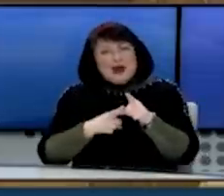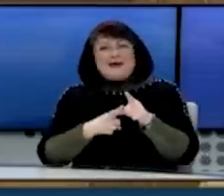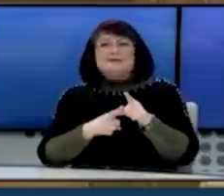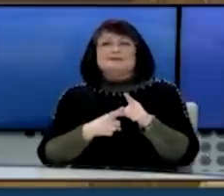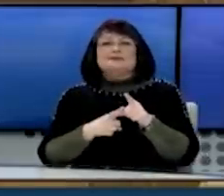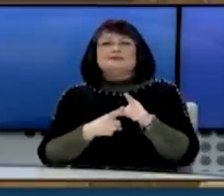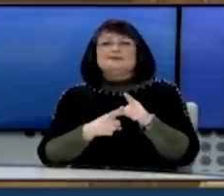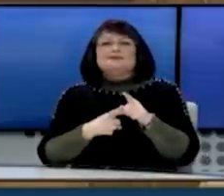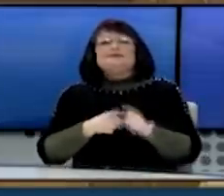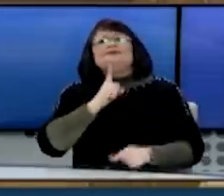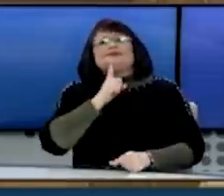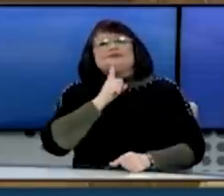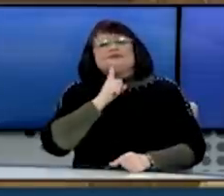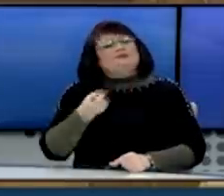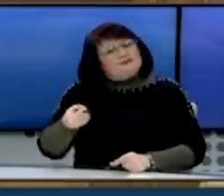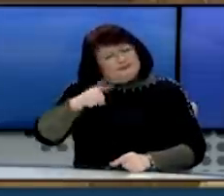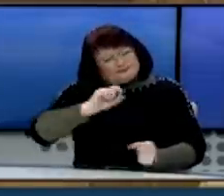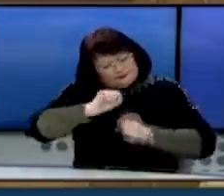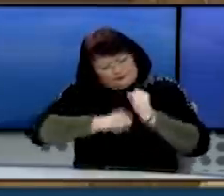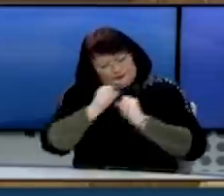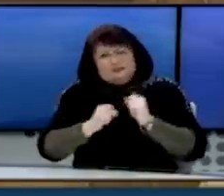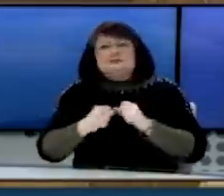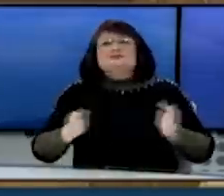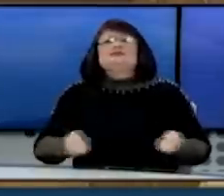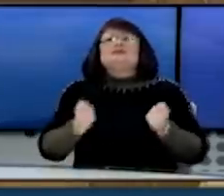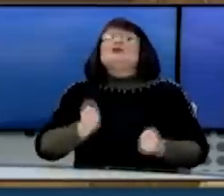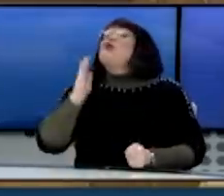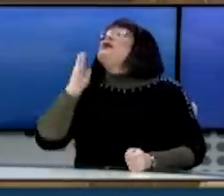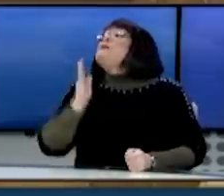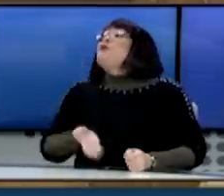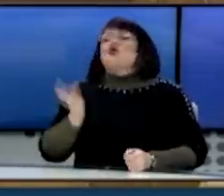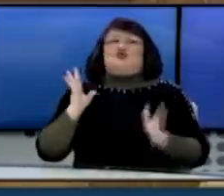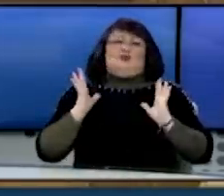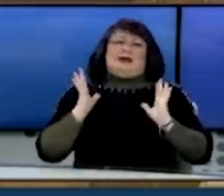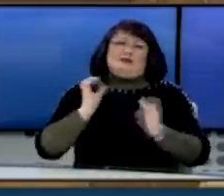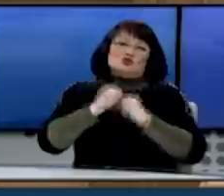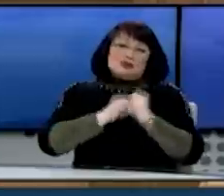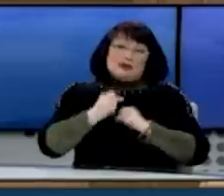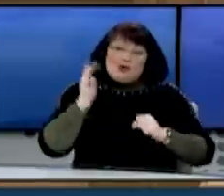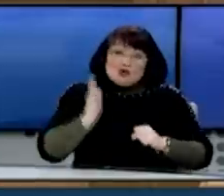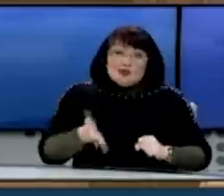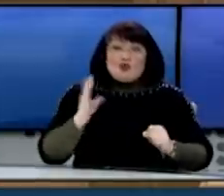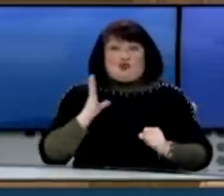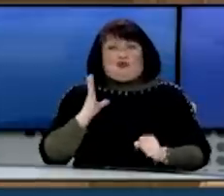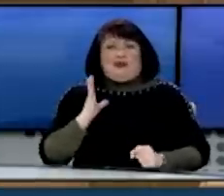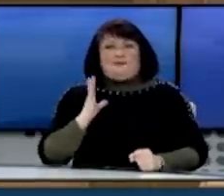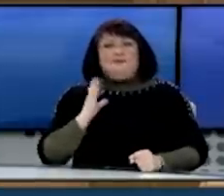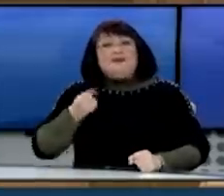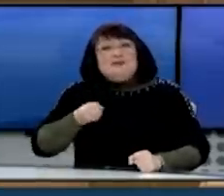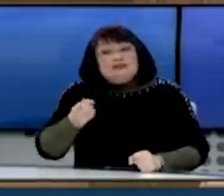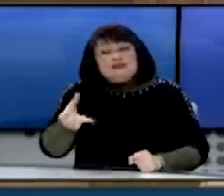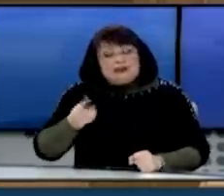ΚΚΕ, όπως και άλλοι αγωνιστές, κάνουμε ό,τι περνάει από το χέρι μας για να